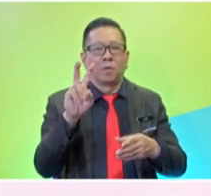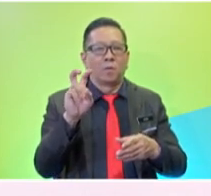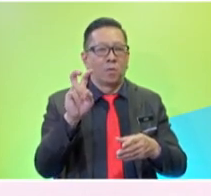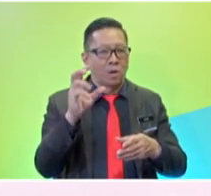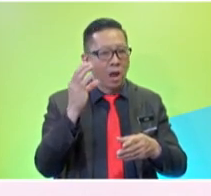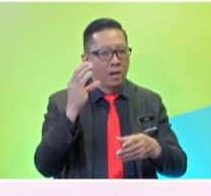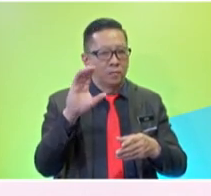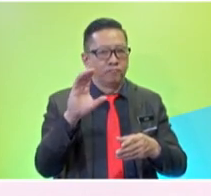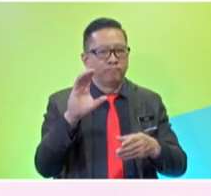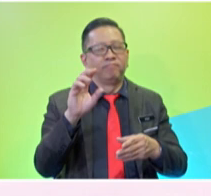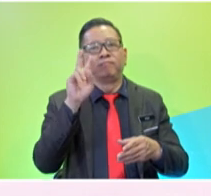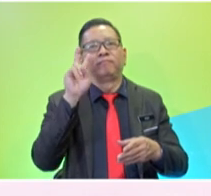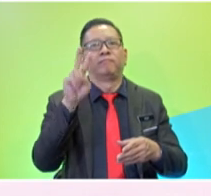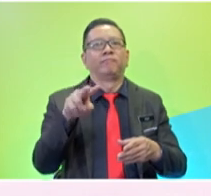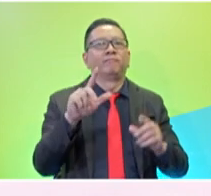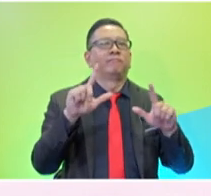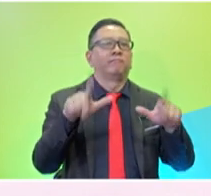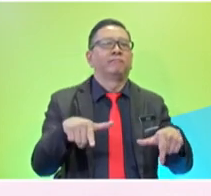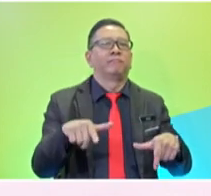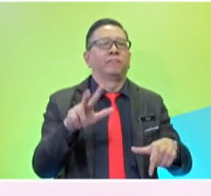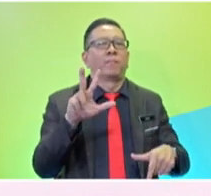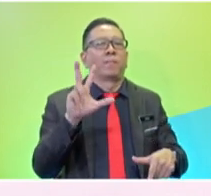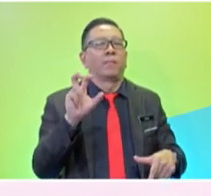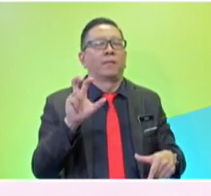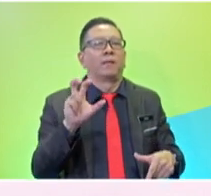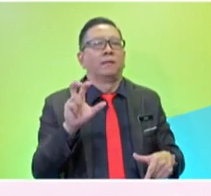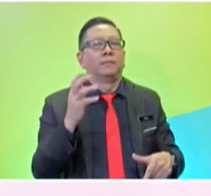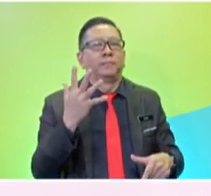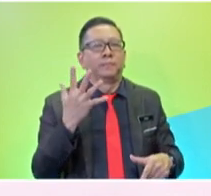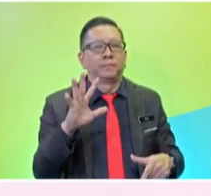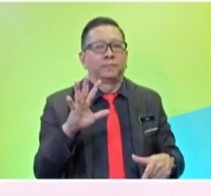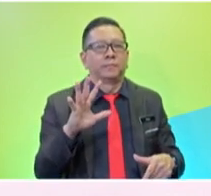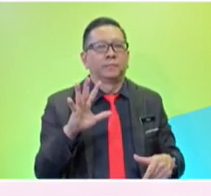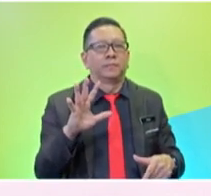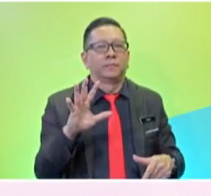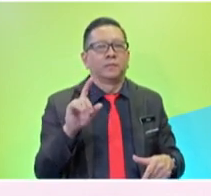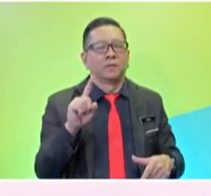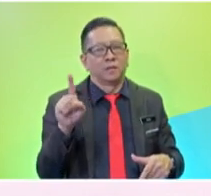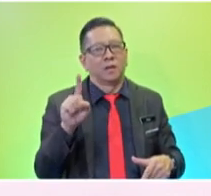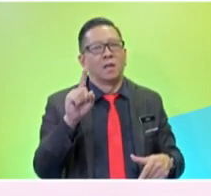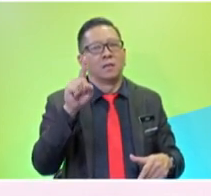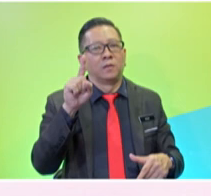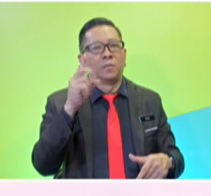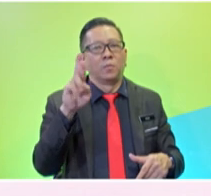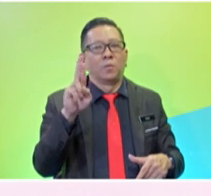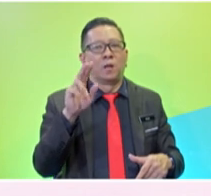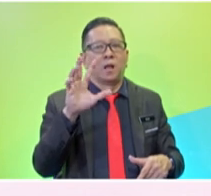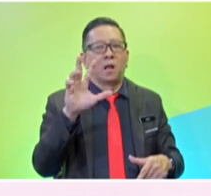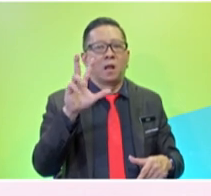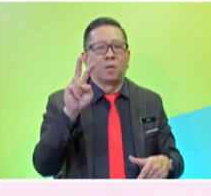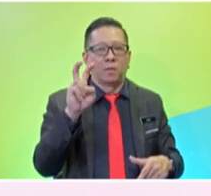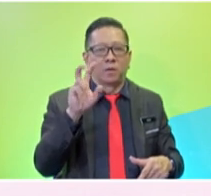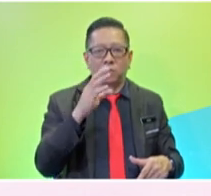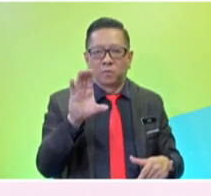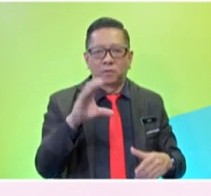murid-murid dapat lihat kita Letakkan 300 poin dengan 15 bersamaan dengan 1.200 dengan m Oke